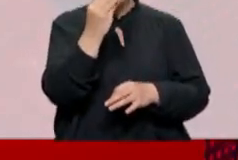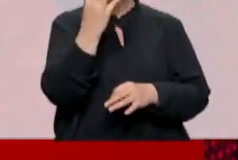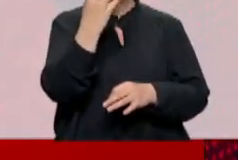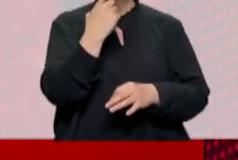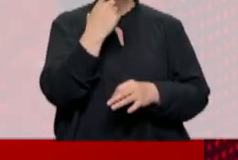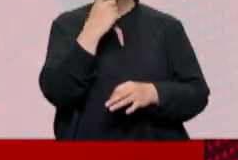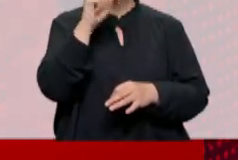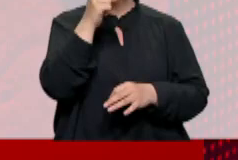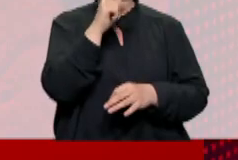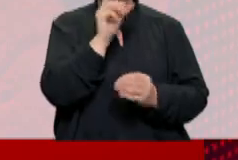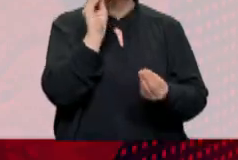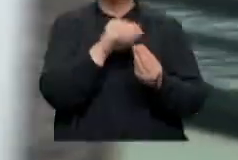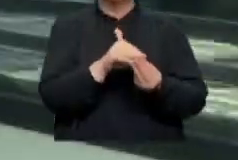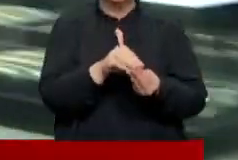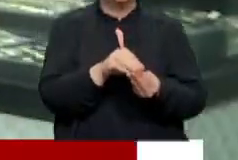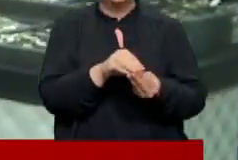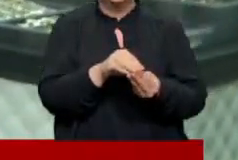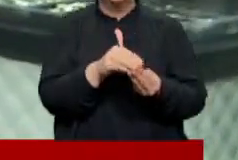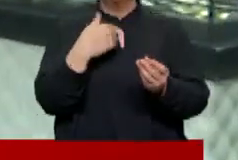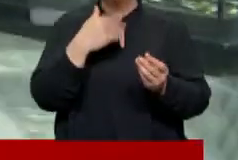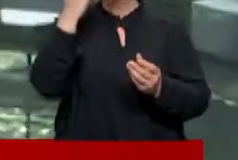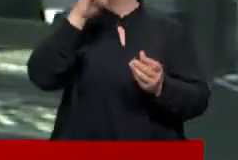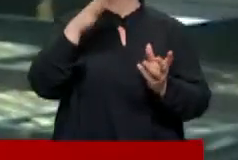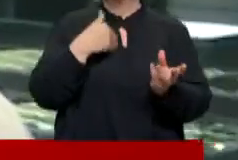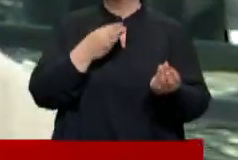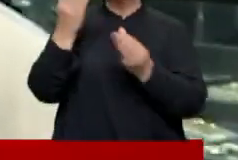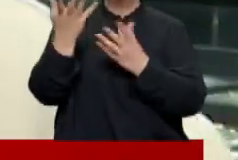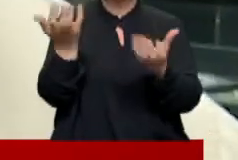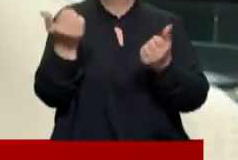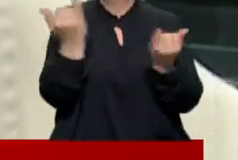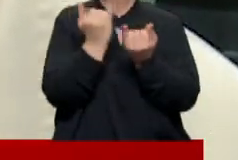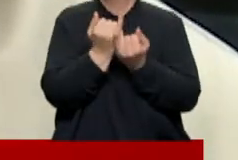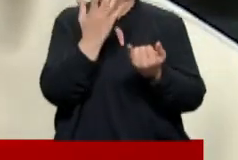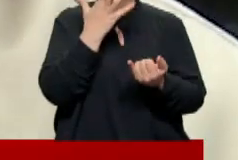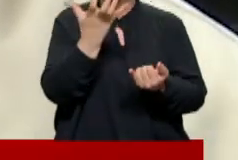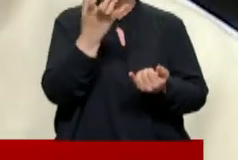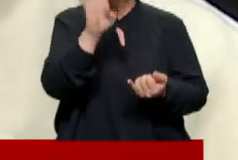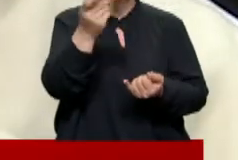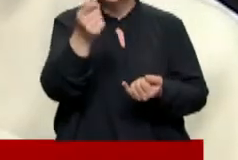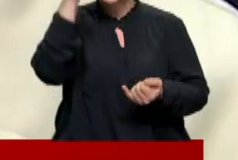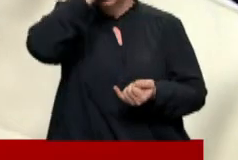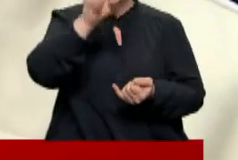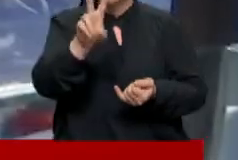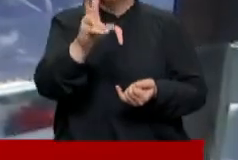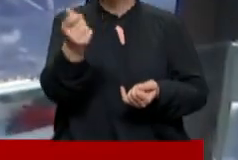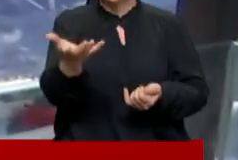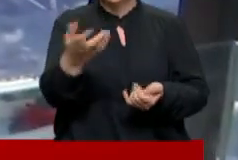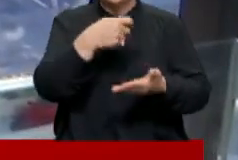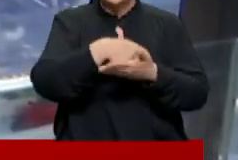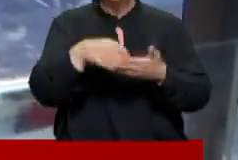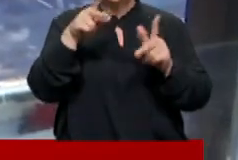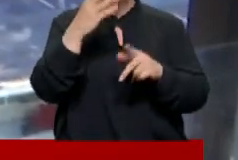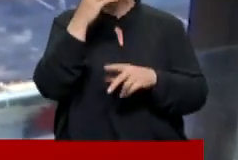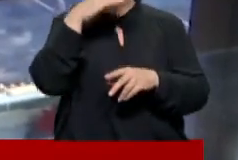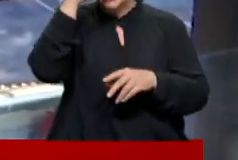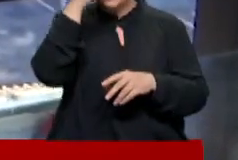4 yılda sadece 100 lira arttı. İade edeceğim utanmasam. Ne alacağız kardeşim? Domates 40 lira, salatalık 25 lira. Maaşları gibi